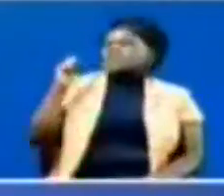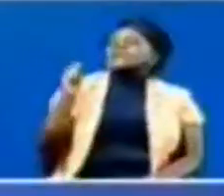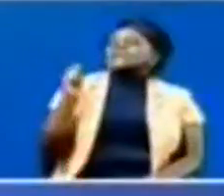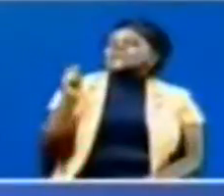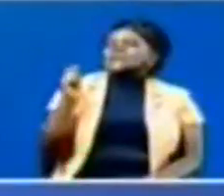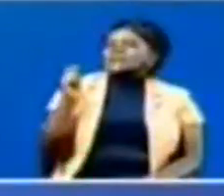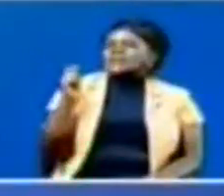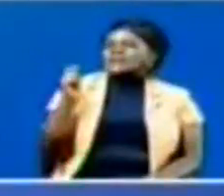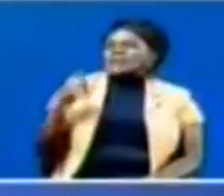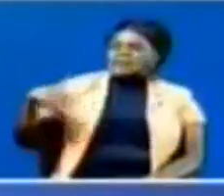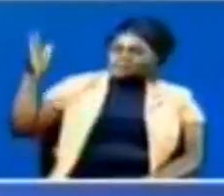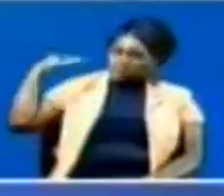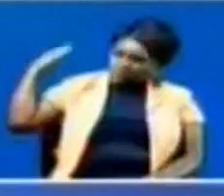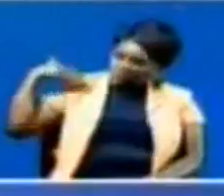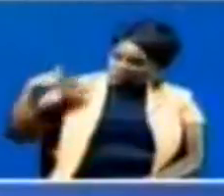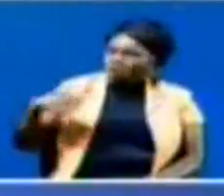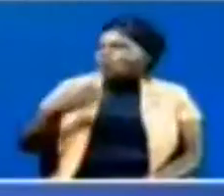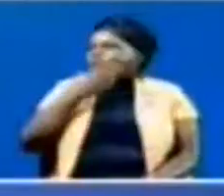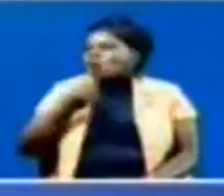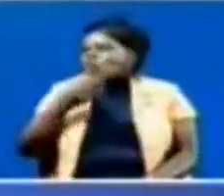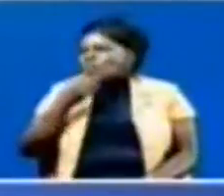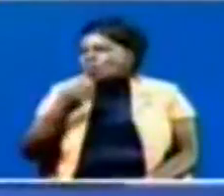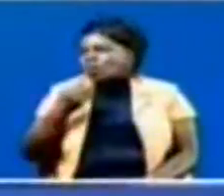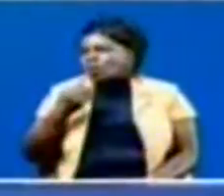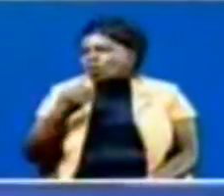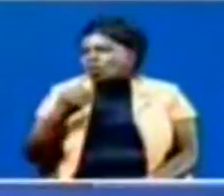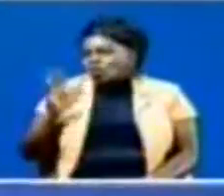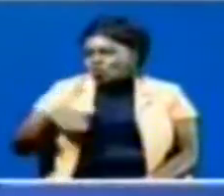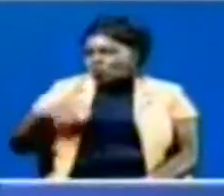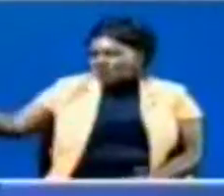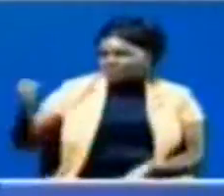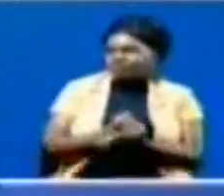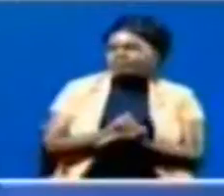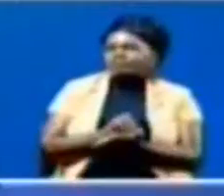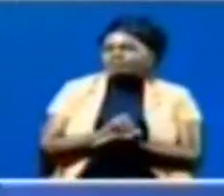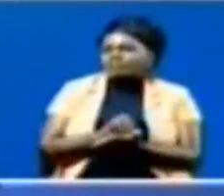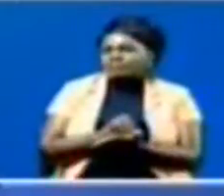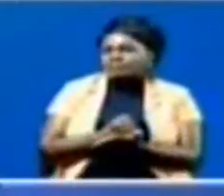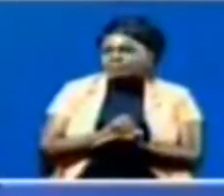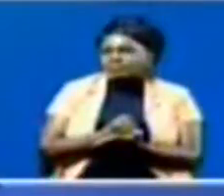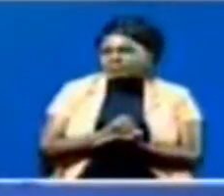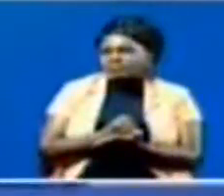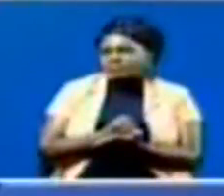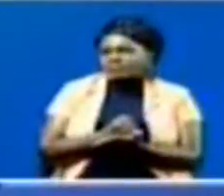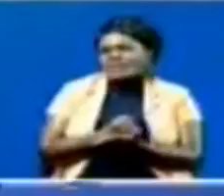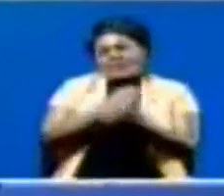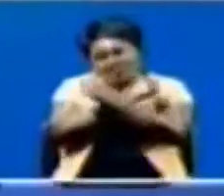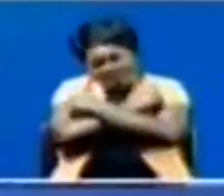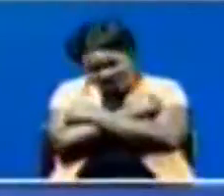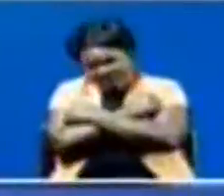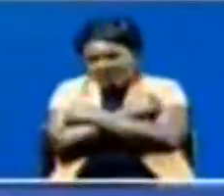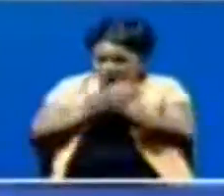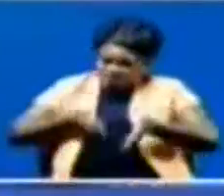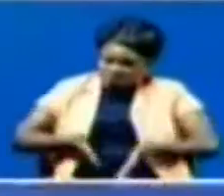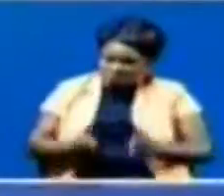basi yule alikuwa sasa wa fulana saa nyingine aenda kuchukuliwa bibi tu yaletewa wasikia ndio na anampenda na